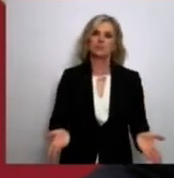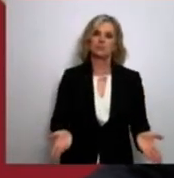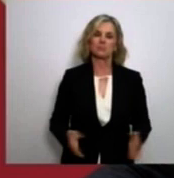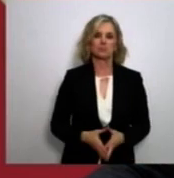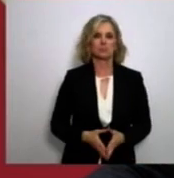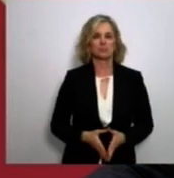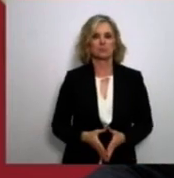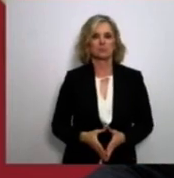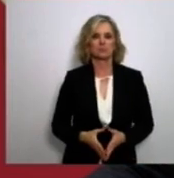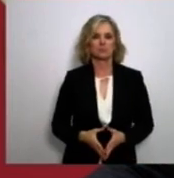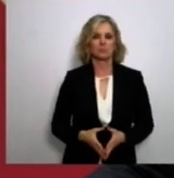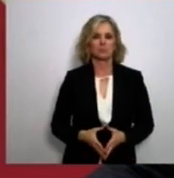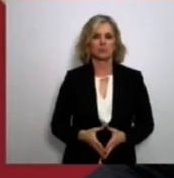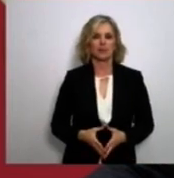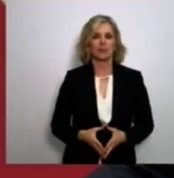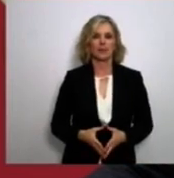καρτέλ,